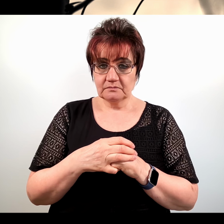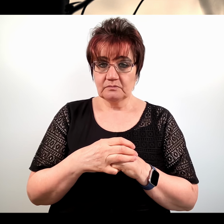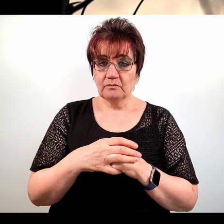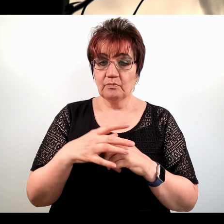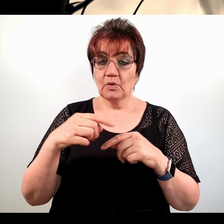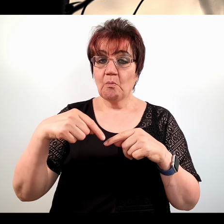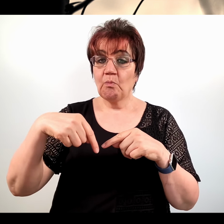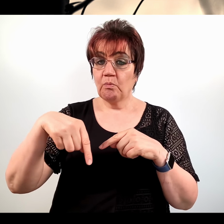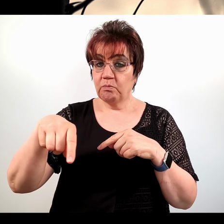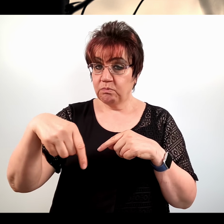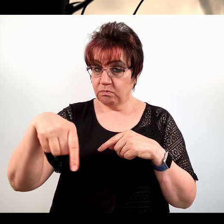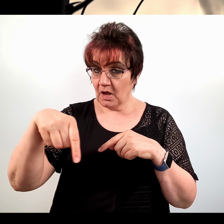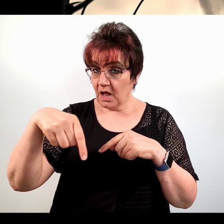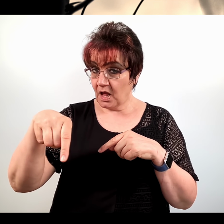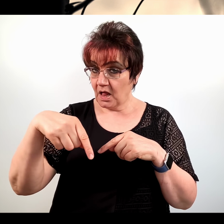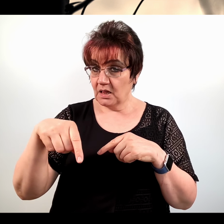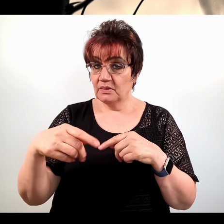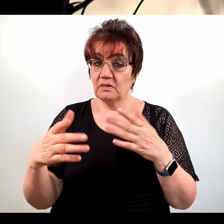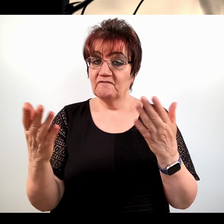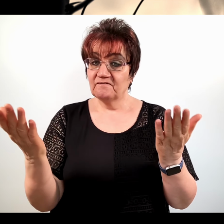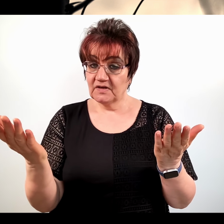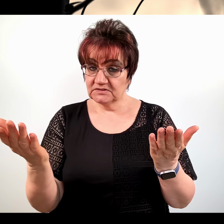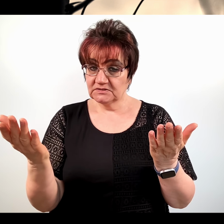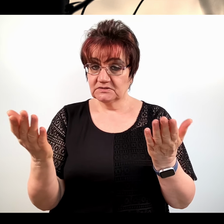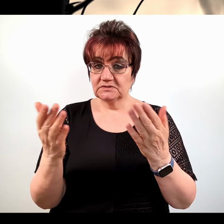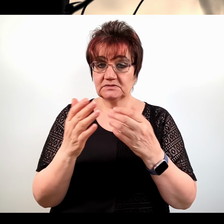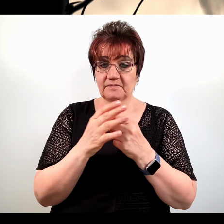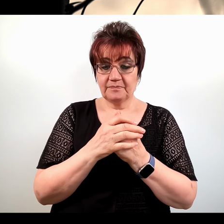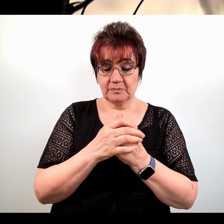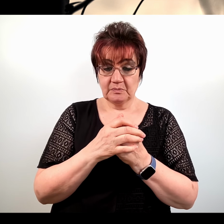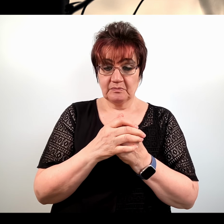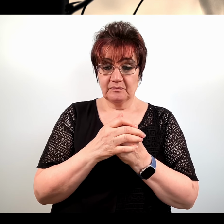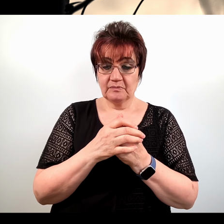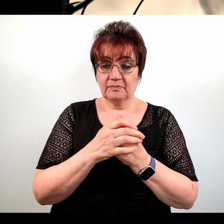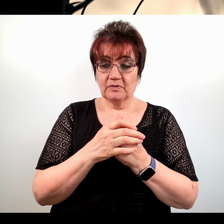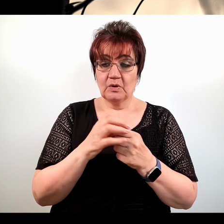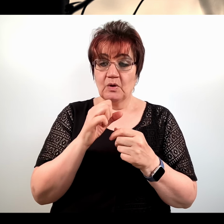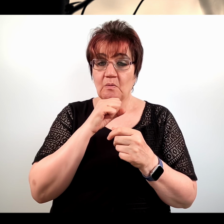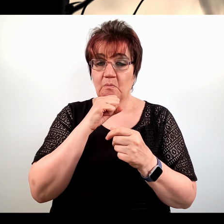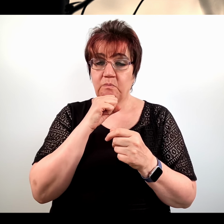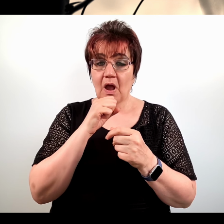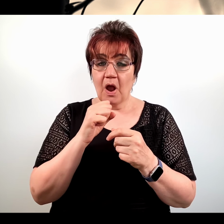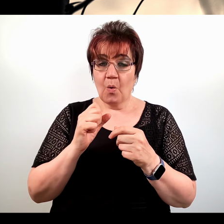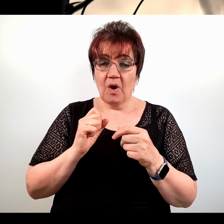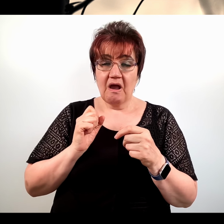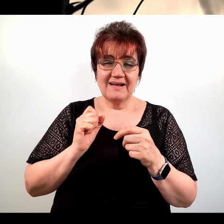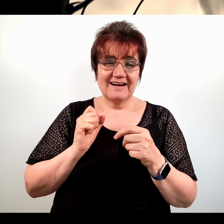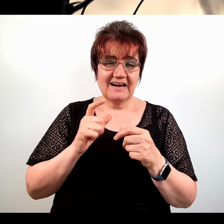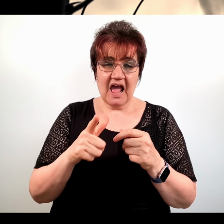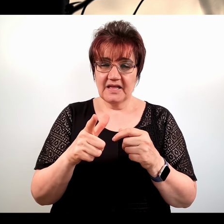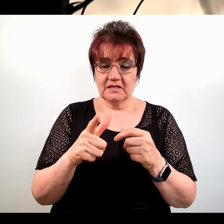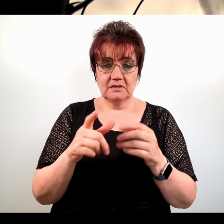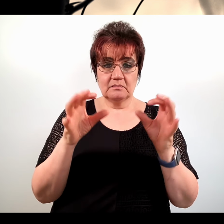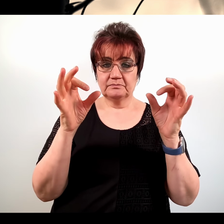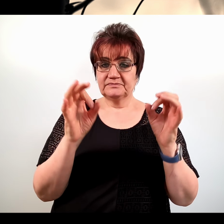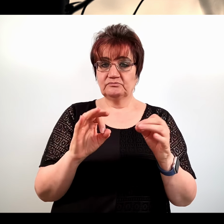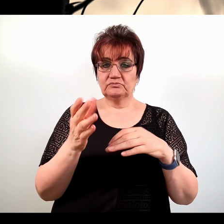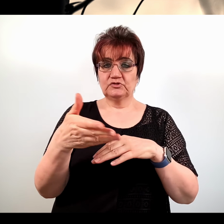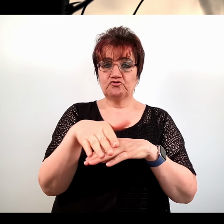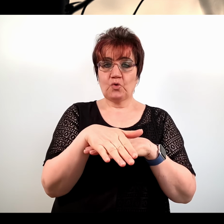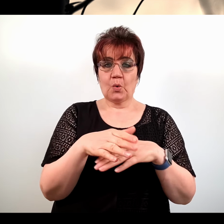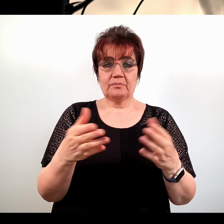Schon bald trug es sich zu, dass der reiche Bauer eines Tages plötzlich tot umfiel.